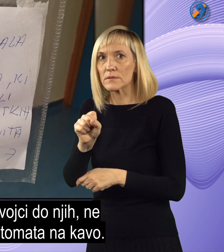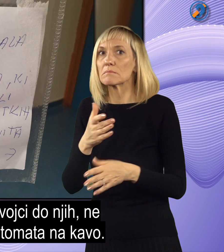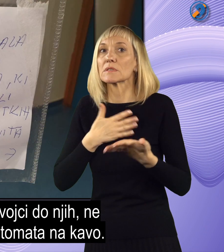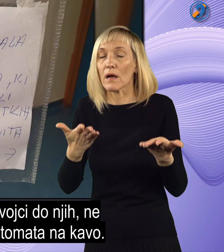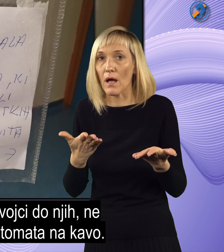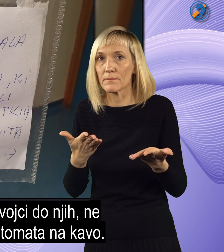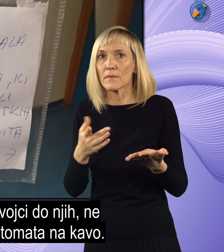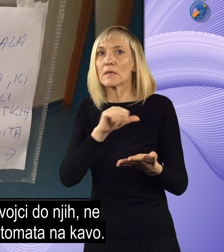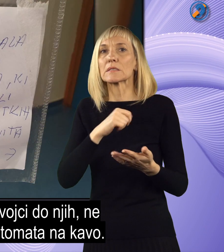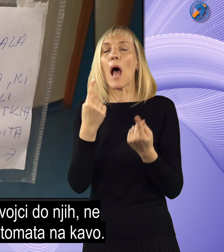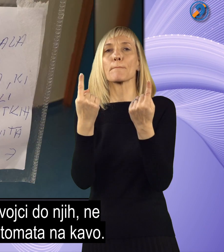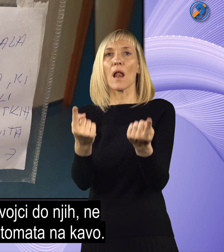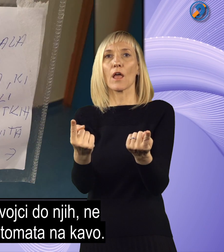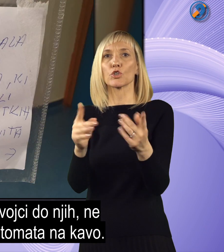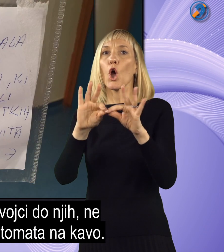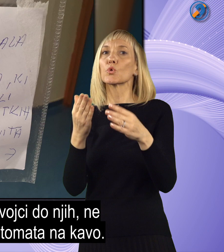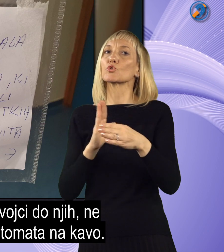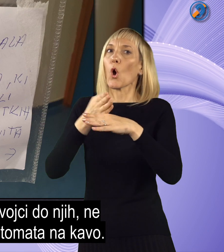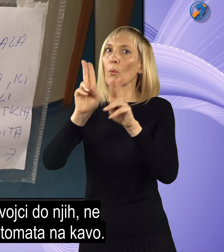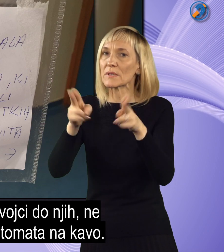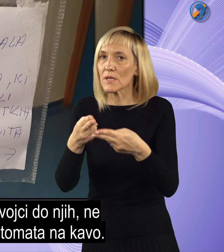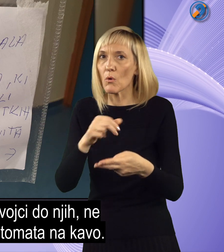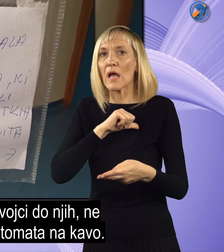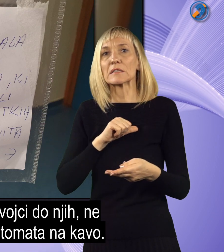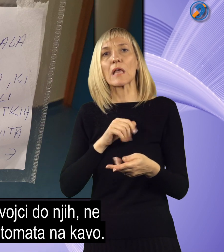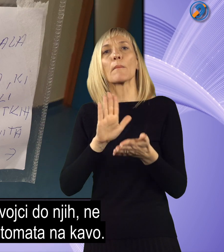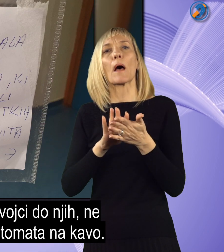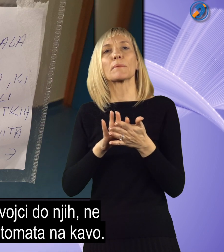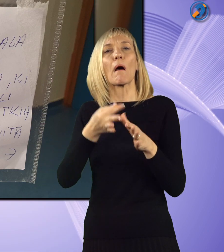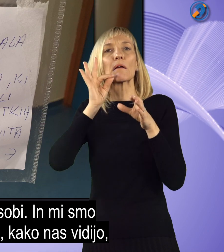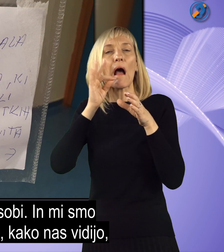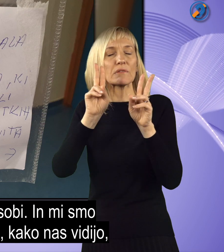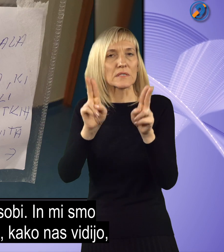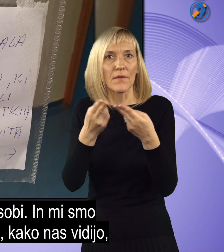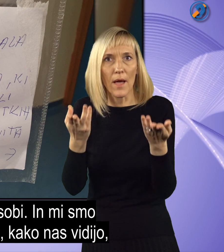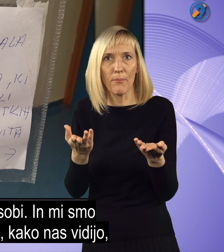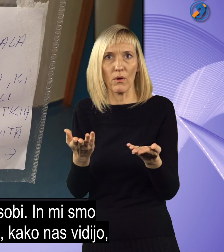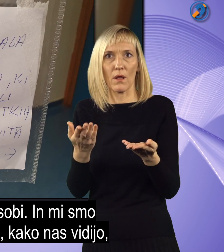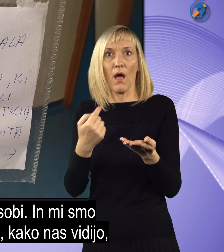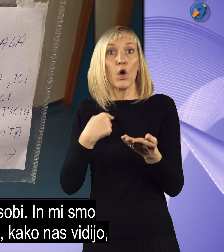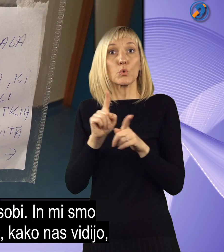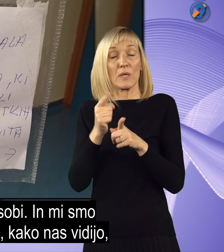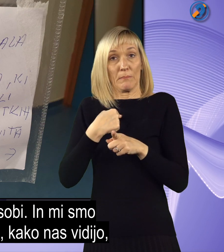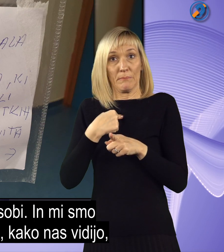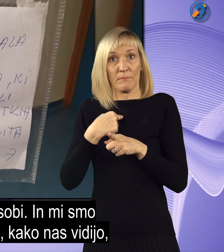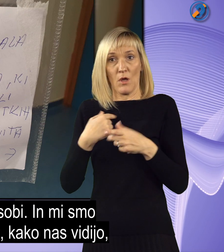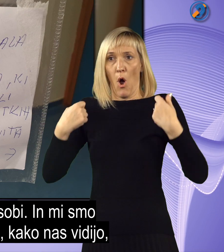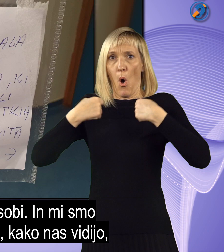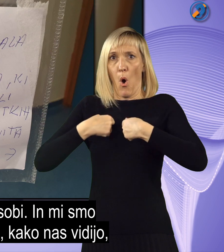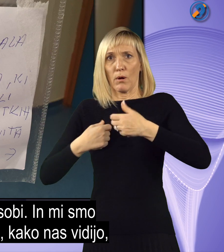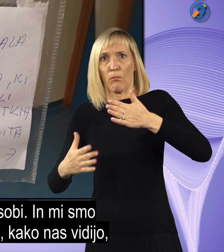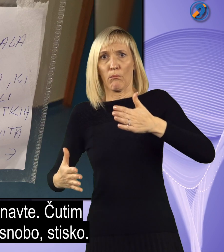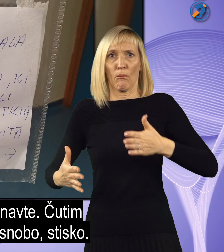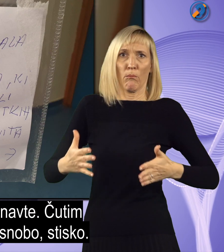ne morejo do svojcev, ne morejo svojci do njega, ne morejo niti do avtomata na kavo, tam so v tisti sobi, mi smo oblečeni kot, ne vem kako